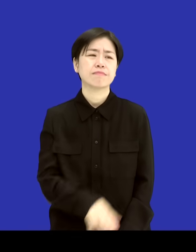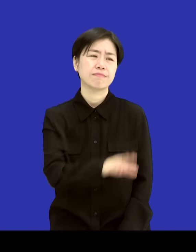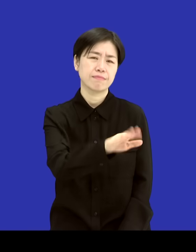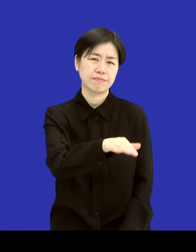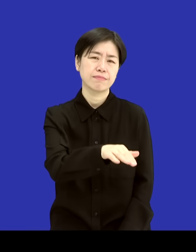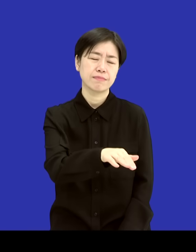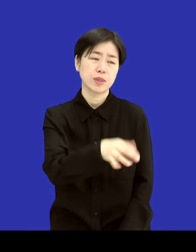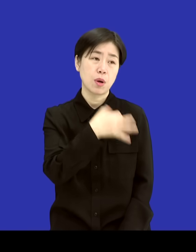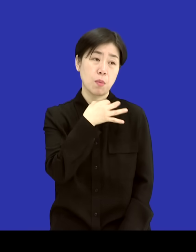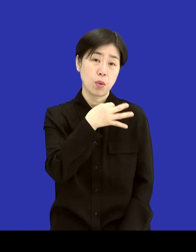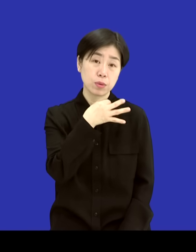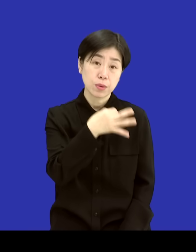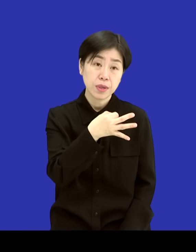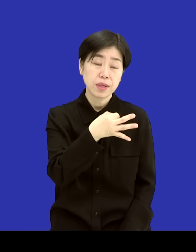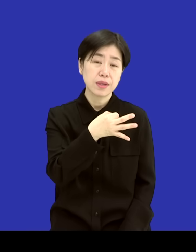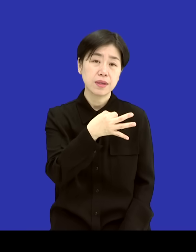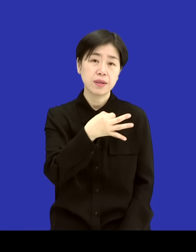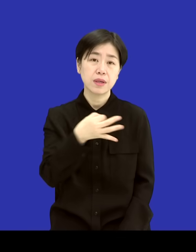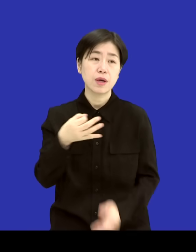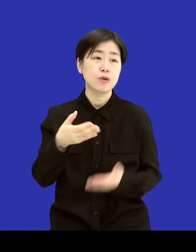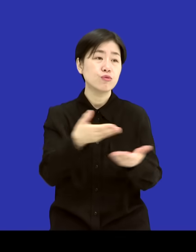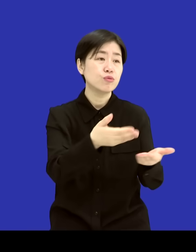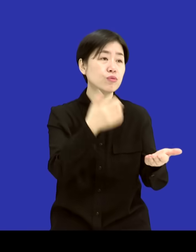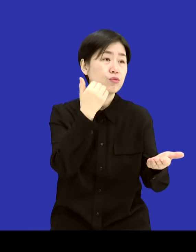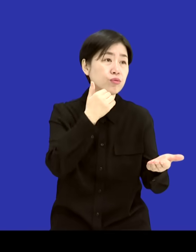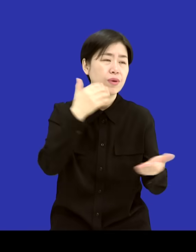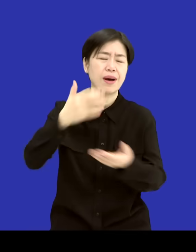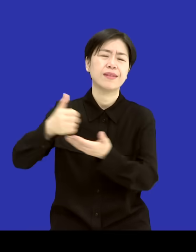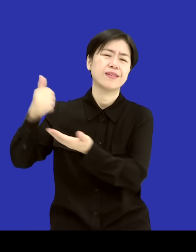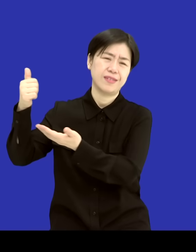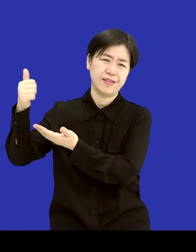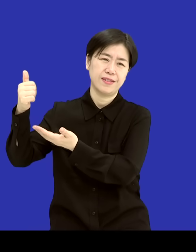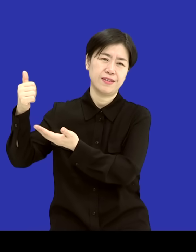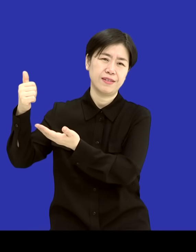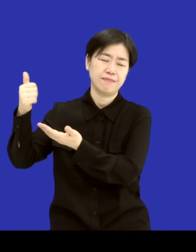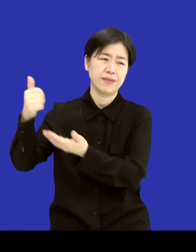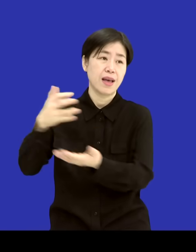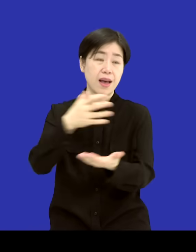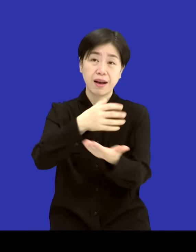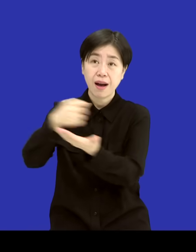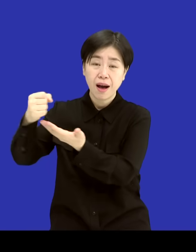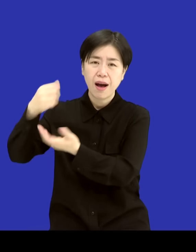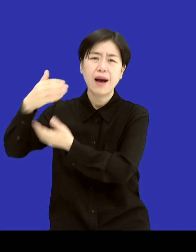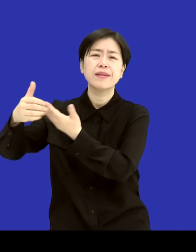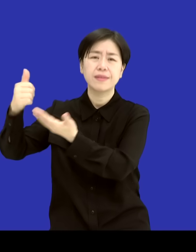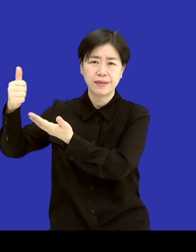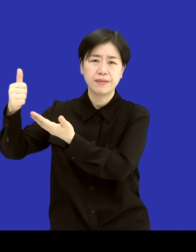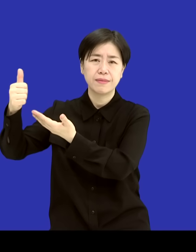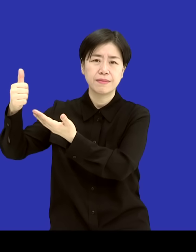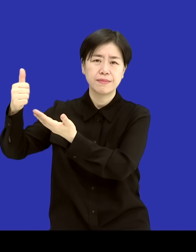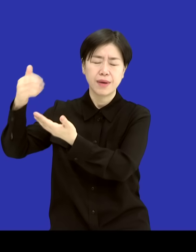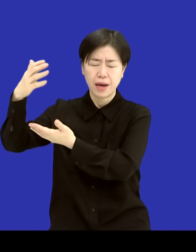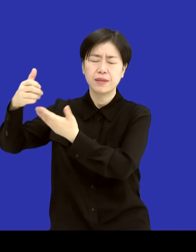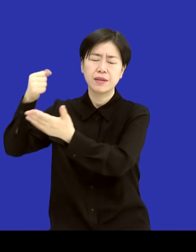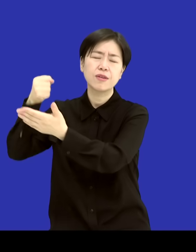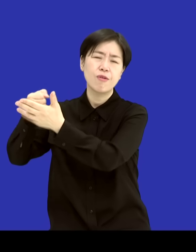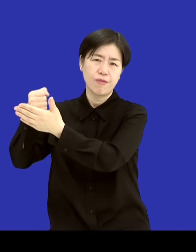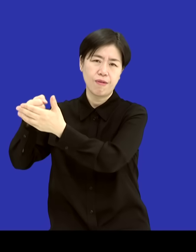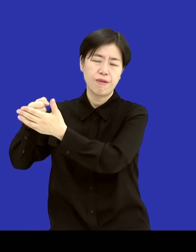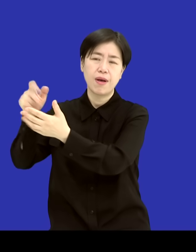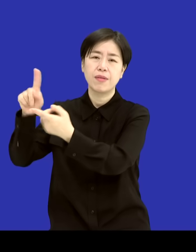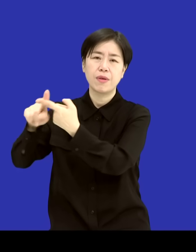것도 하나님이시고 가져가신 것도 하나님이시니까 너무 그렇게 생각하지 말고 하나님께 맡겨라 라는 마음으로